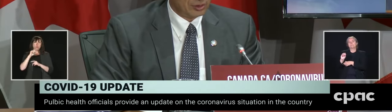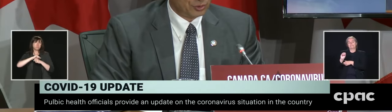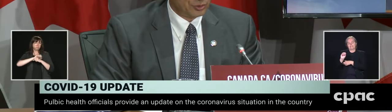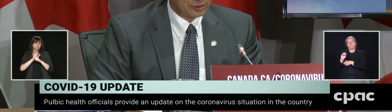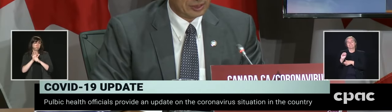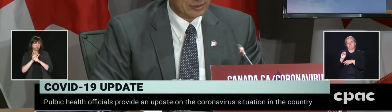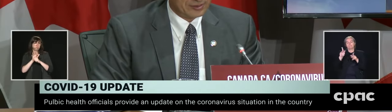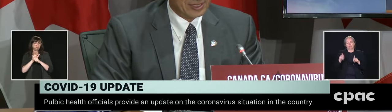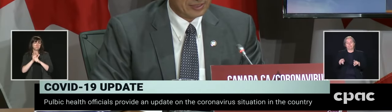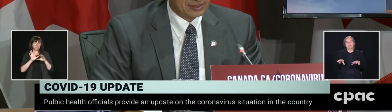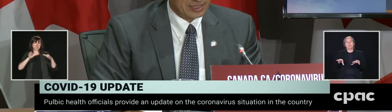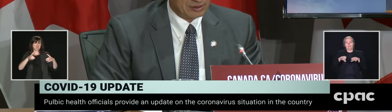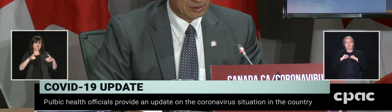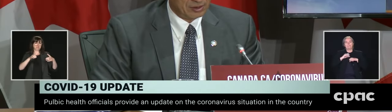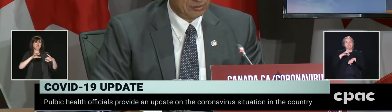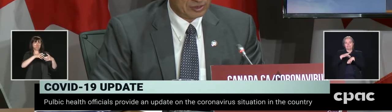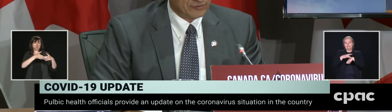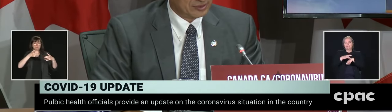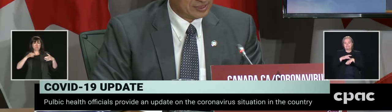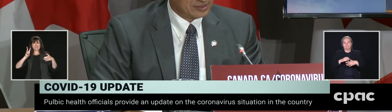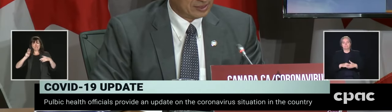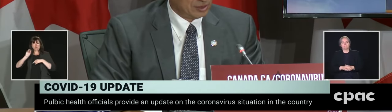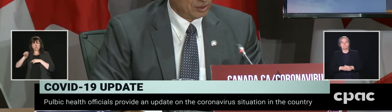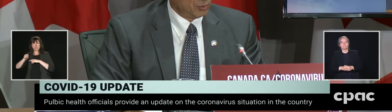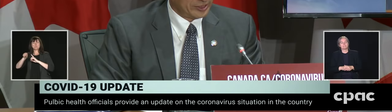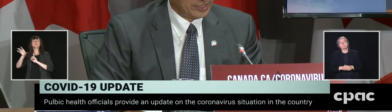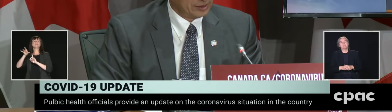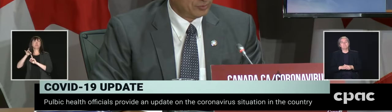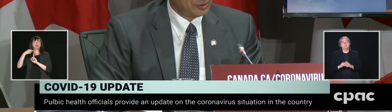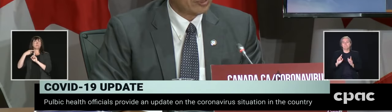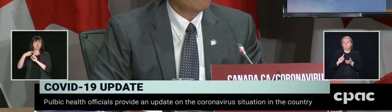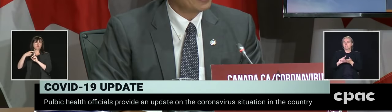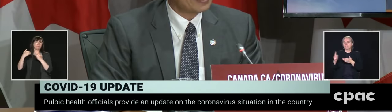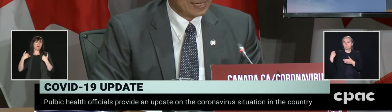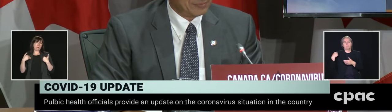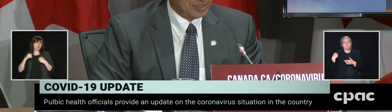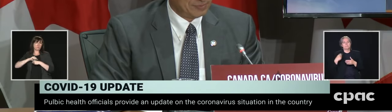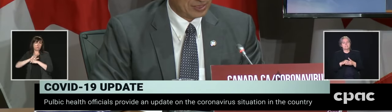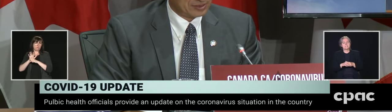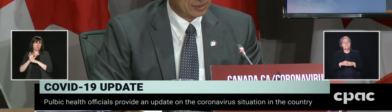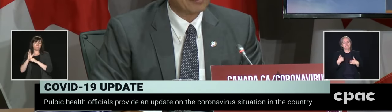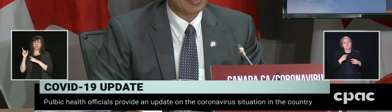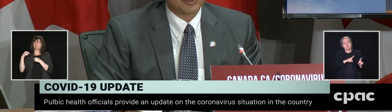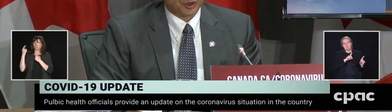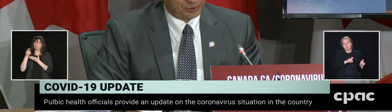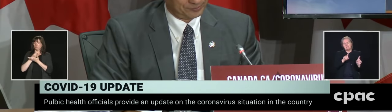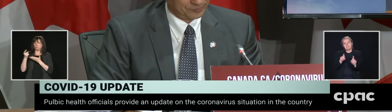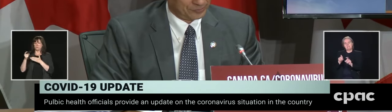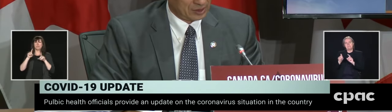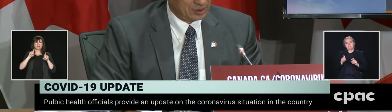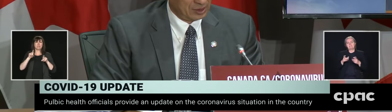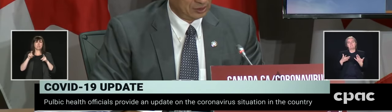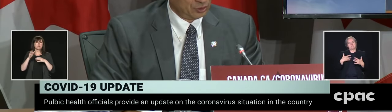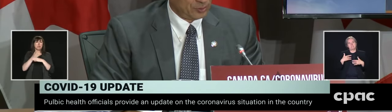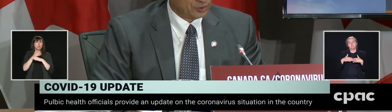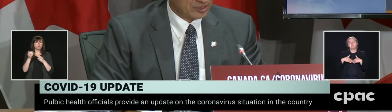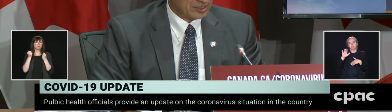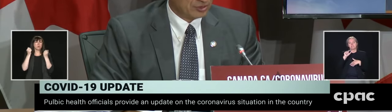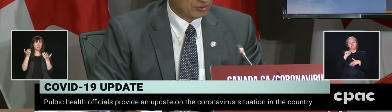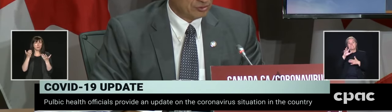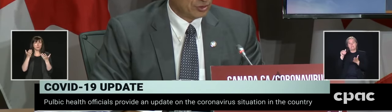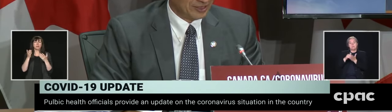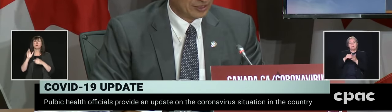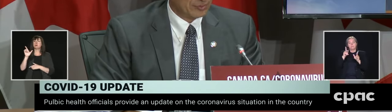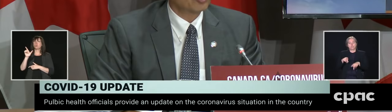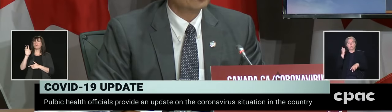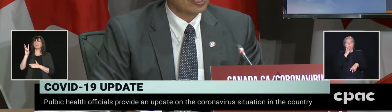Au cours de la semaine dernière, nous avons testé en moyenne plus de 25 000 personnes par jour. De nombreuses